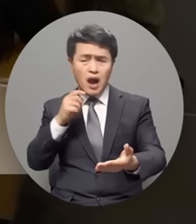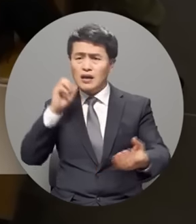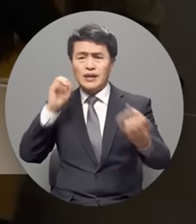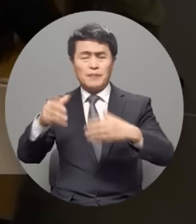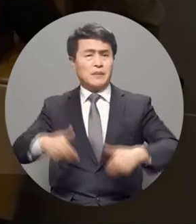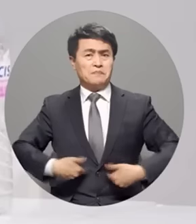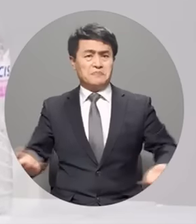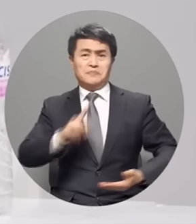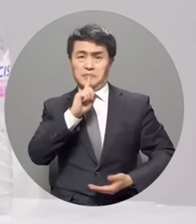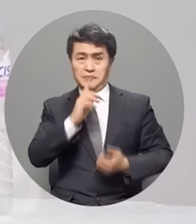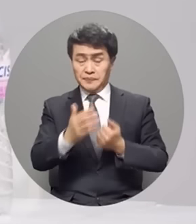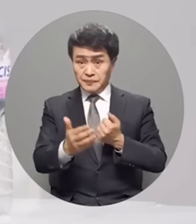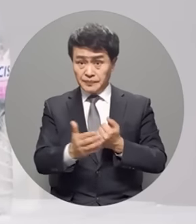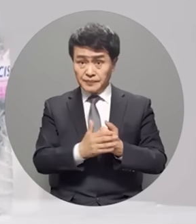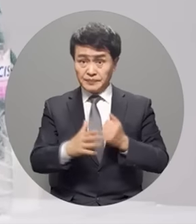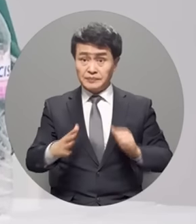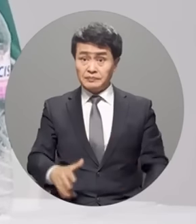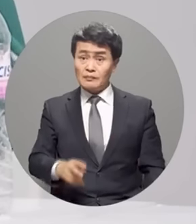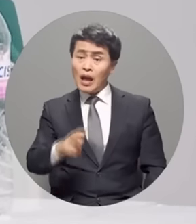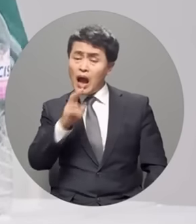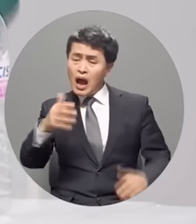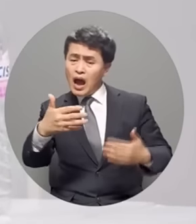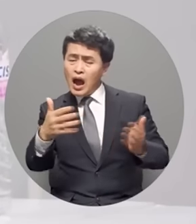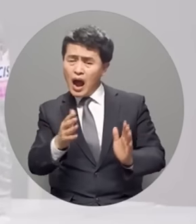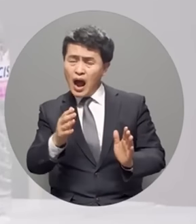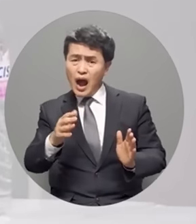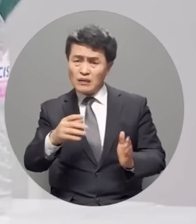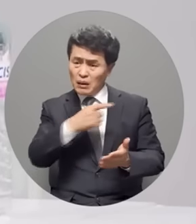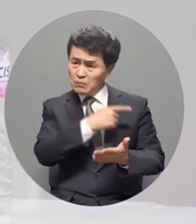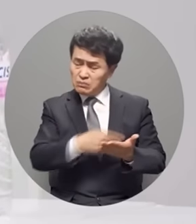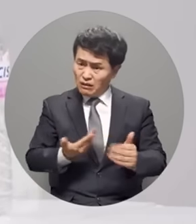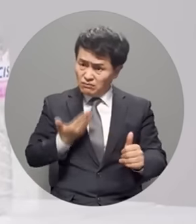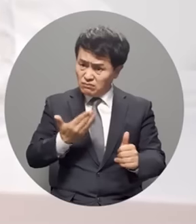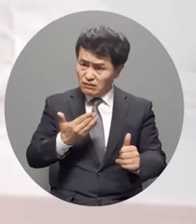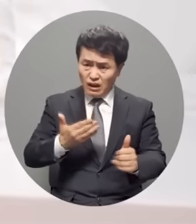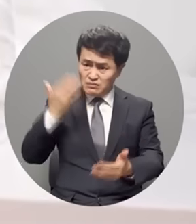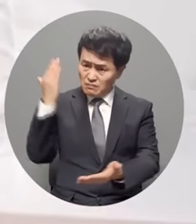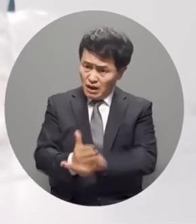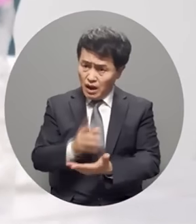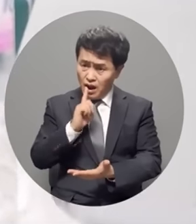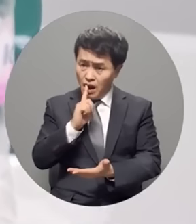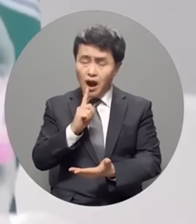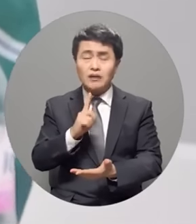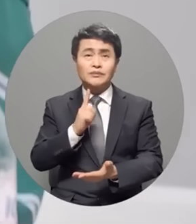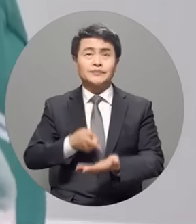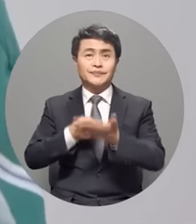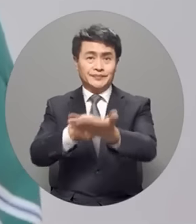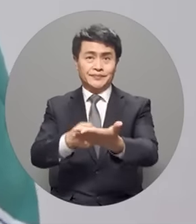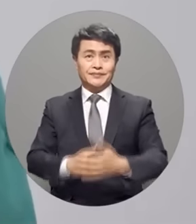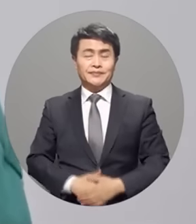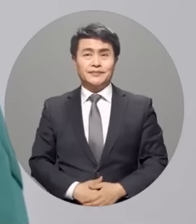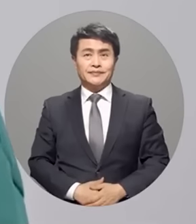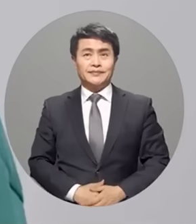가치가 없다면서 아티스트의 가치를 훼손하는 일을 중단해달라고 요구했습니다. MBC 뉴스 임소정입니다.